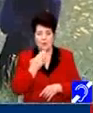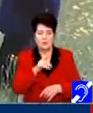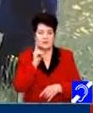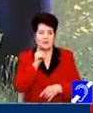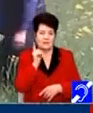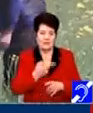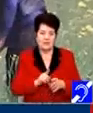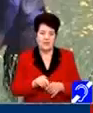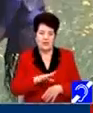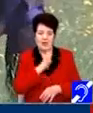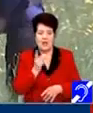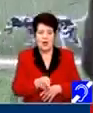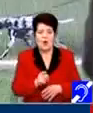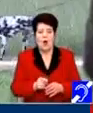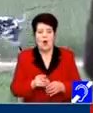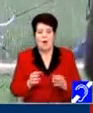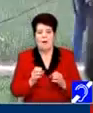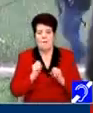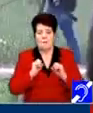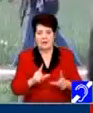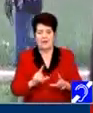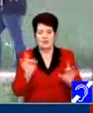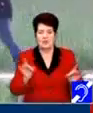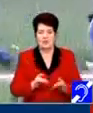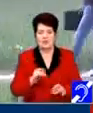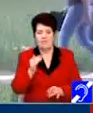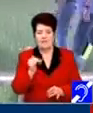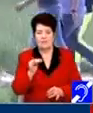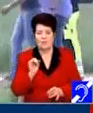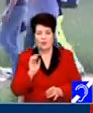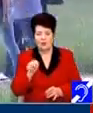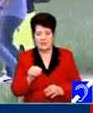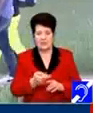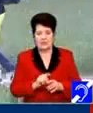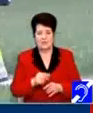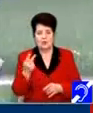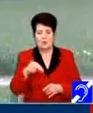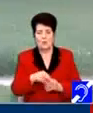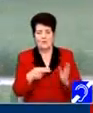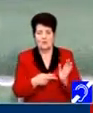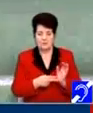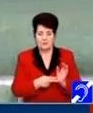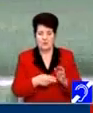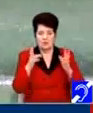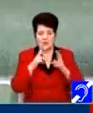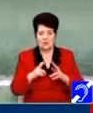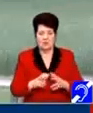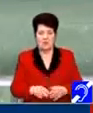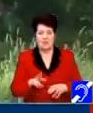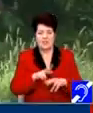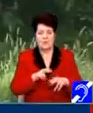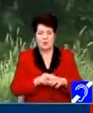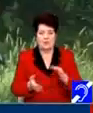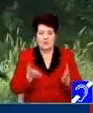arabă au hărțuit-o sexual la o petrecere de revelion dintr-un restaurant din Frankfurt, în ajunul anului nou 2017. Cercetările efectuate de